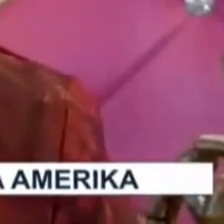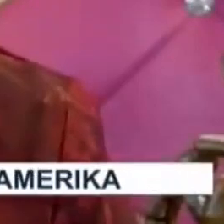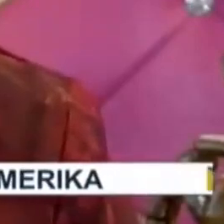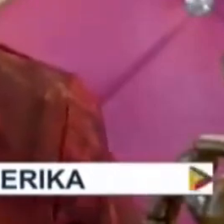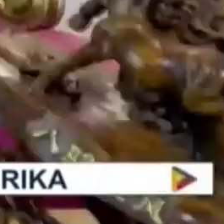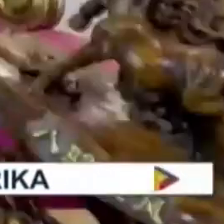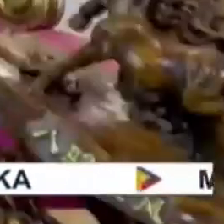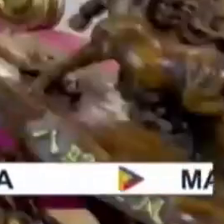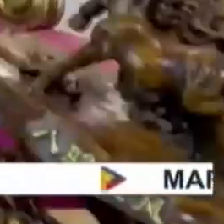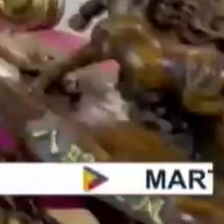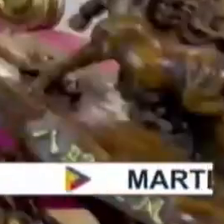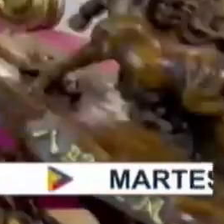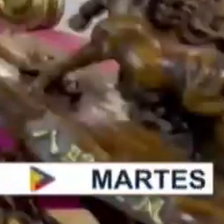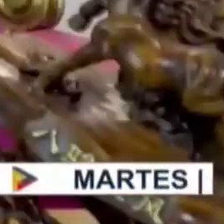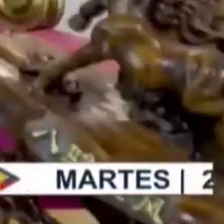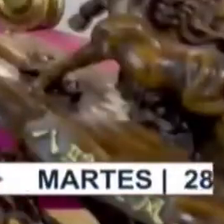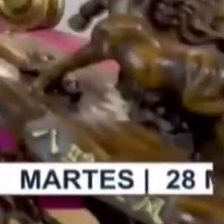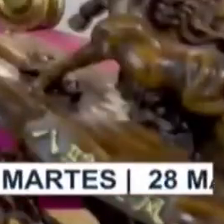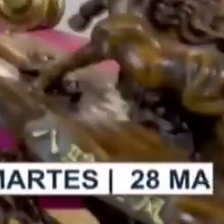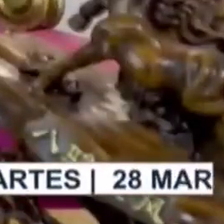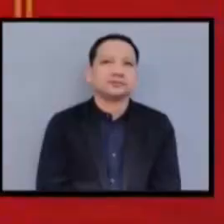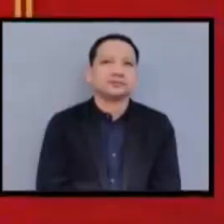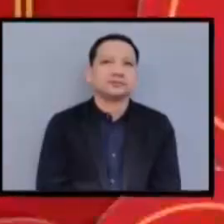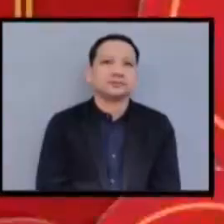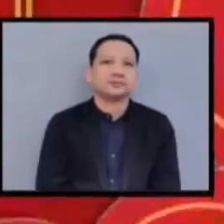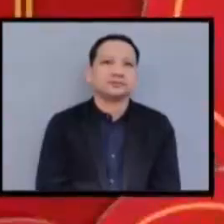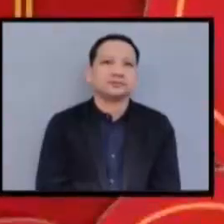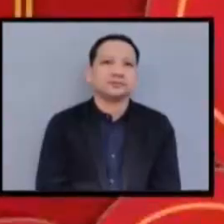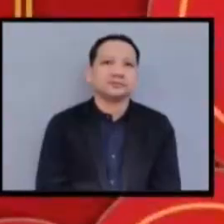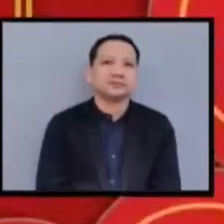Black Onyx sa left hand, red at 1 na maswerte sa Year of the...